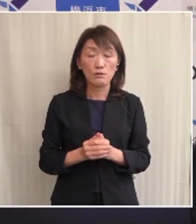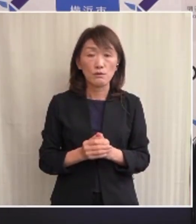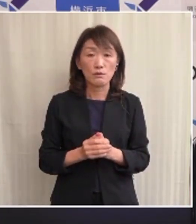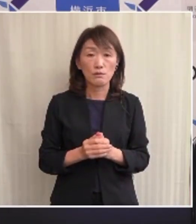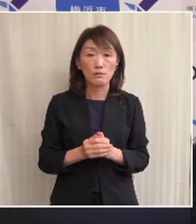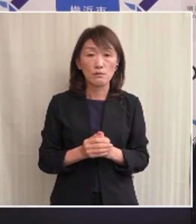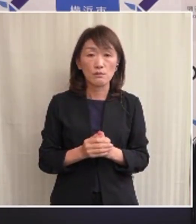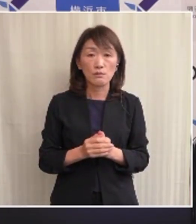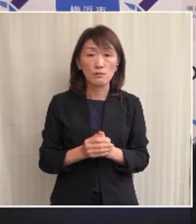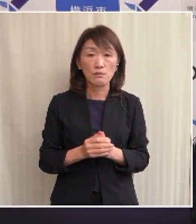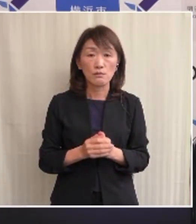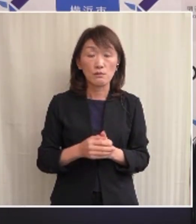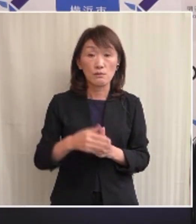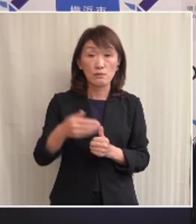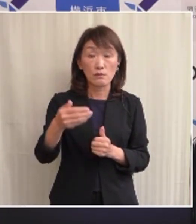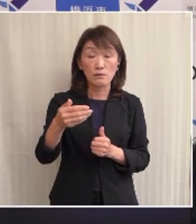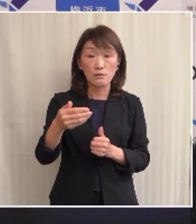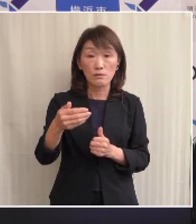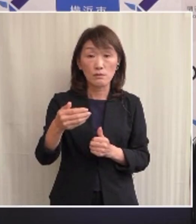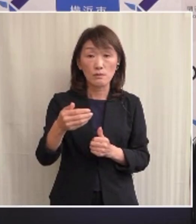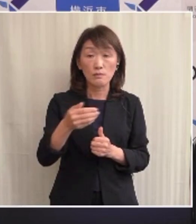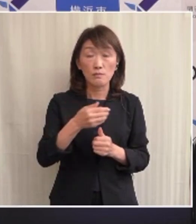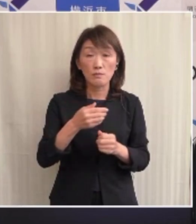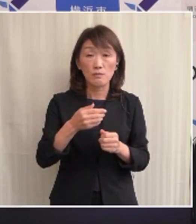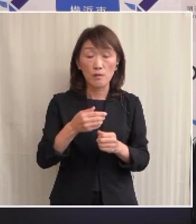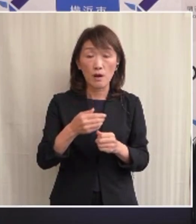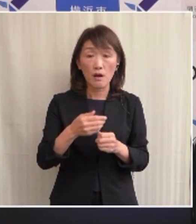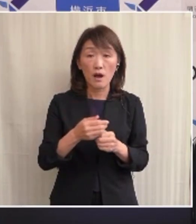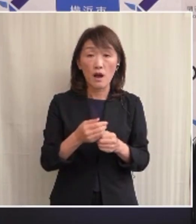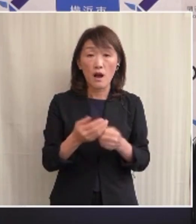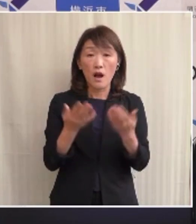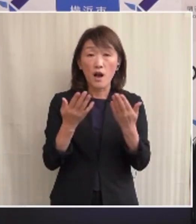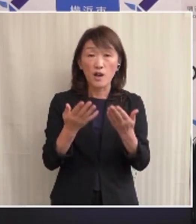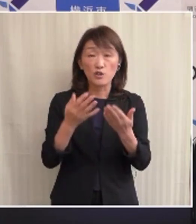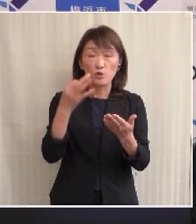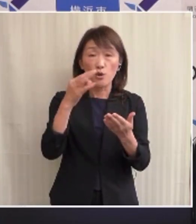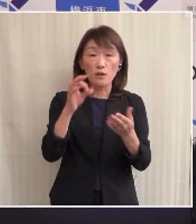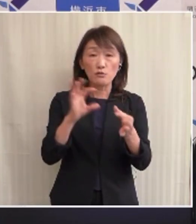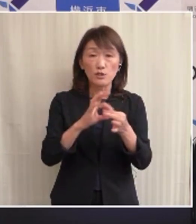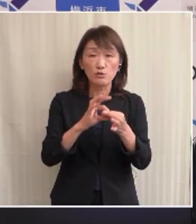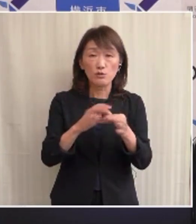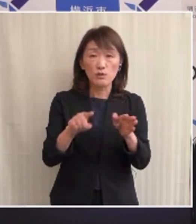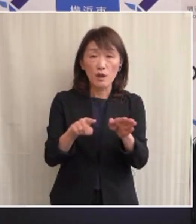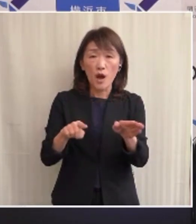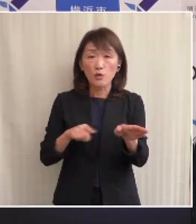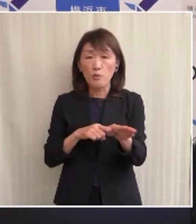ん、山中さんとしては後回しになってるって感じはないですか？ そんなことはございません。 してるという気はない。